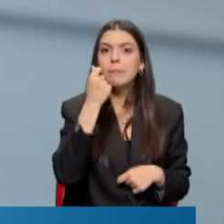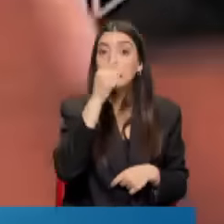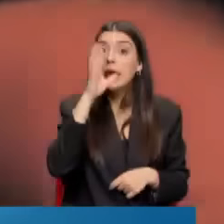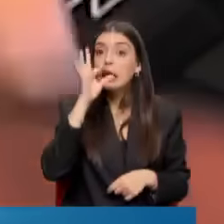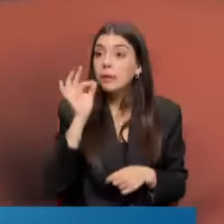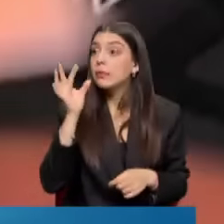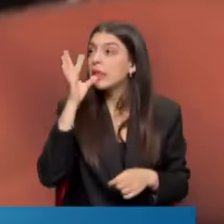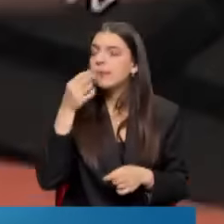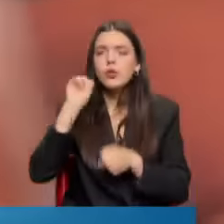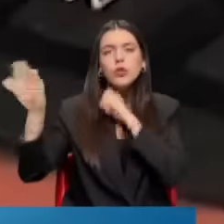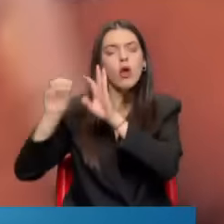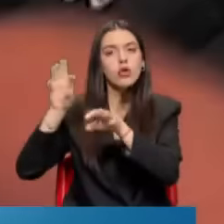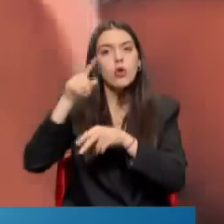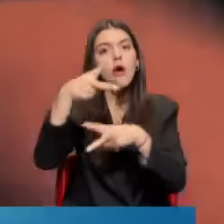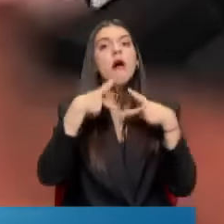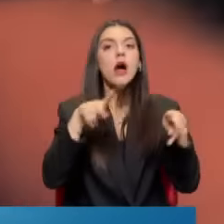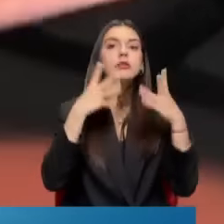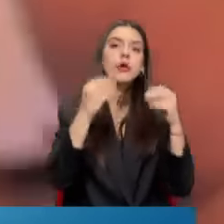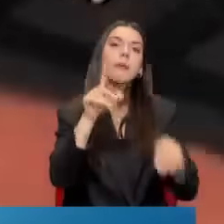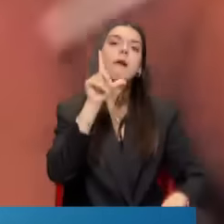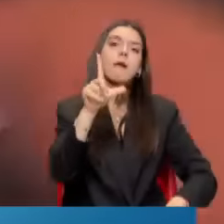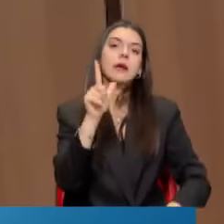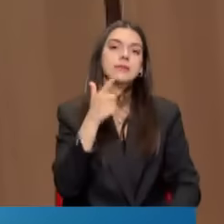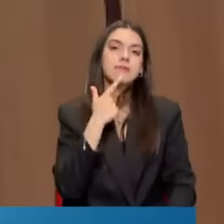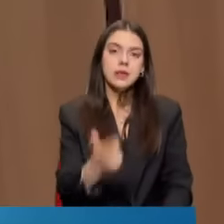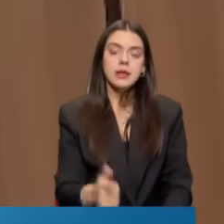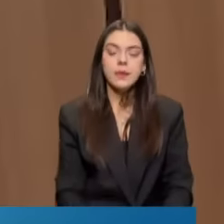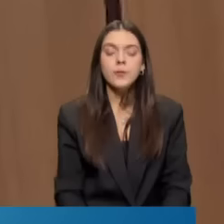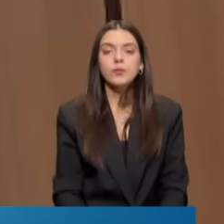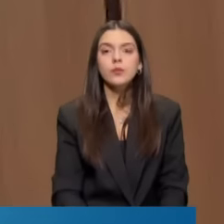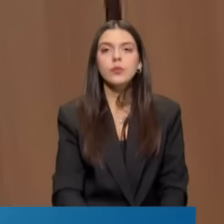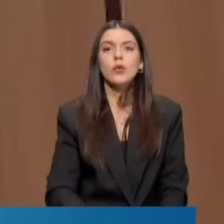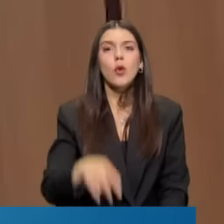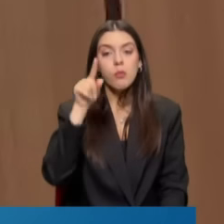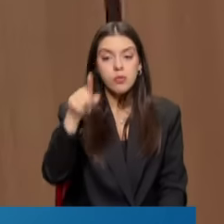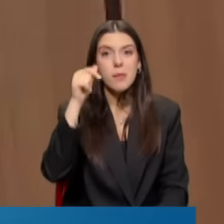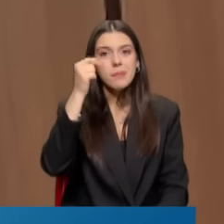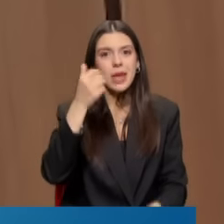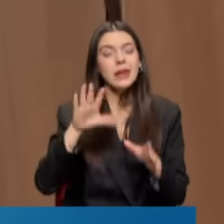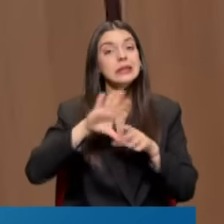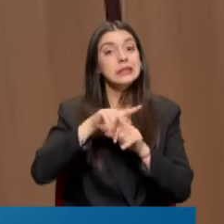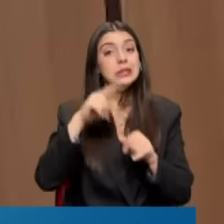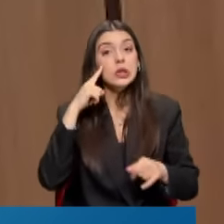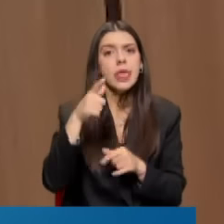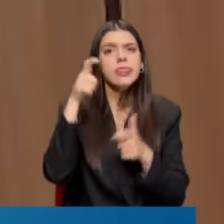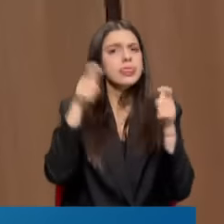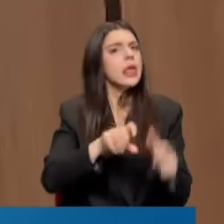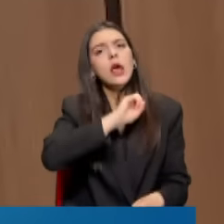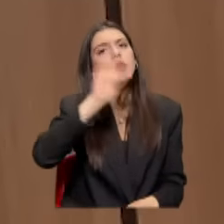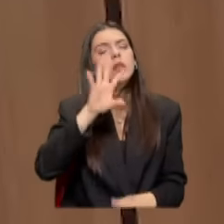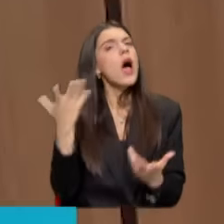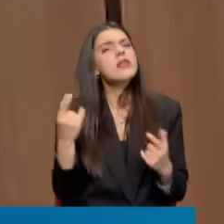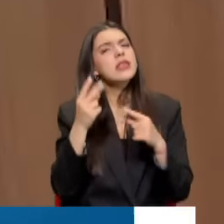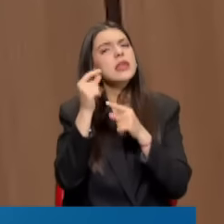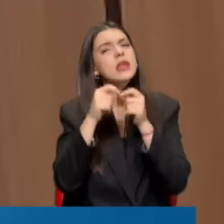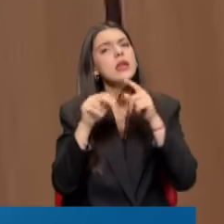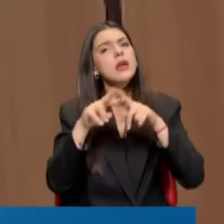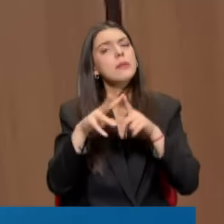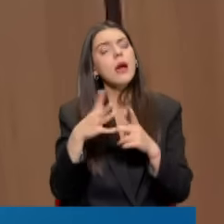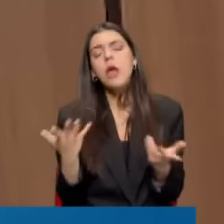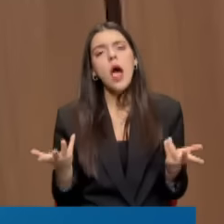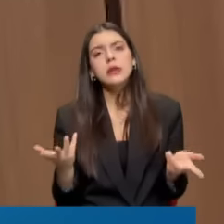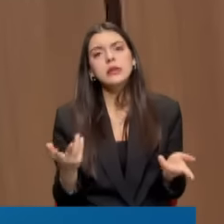kimlere gönderildiğinin açığa çık çıkarılmasını istiyorlar Bu zimmete geçirilen paralar nereye gönderilmiştir hangi bana gönderilmiştir